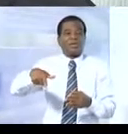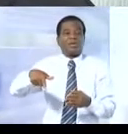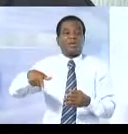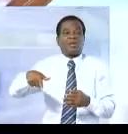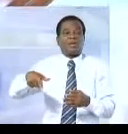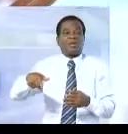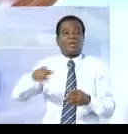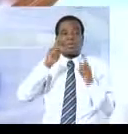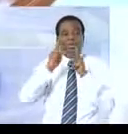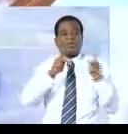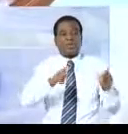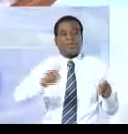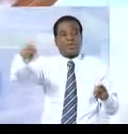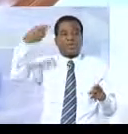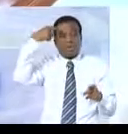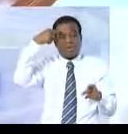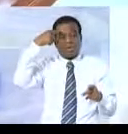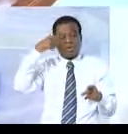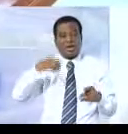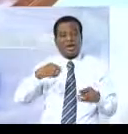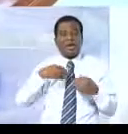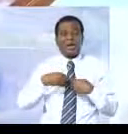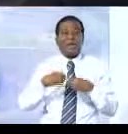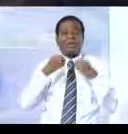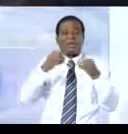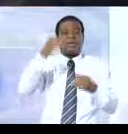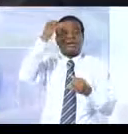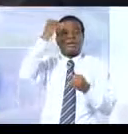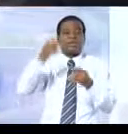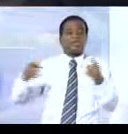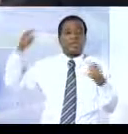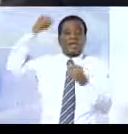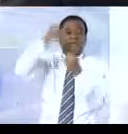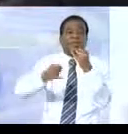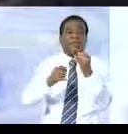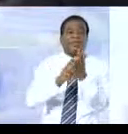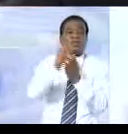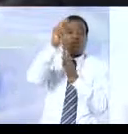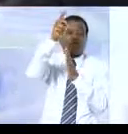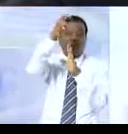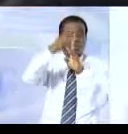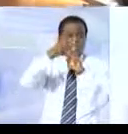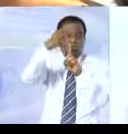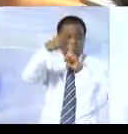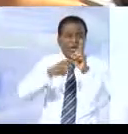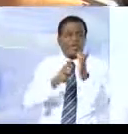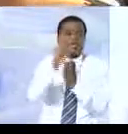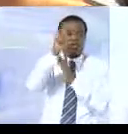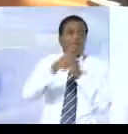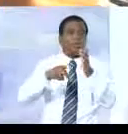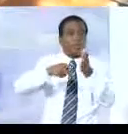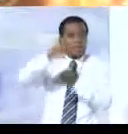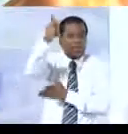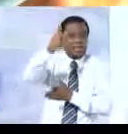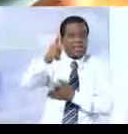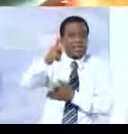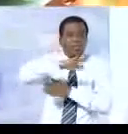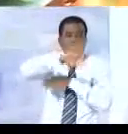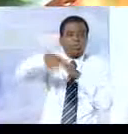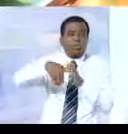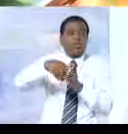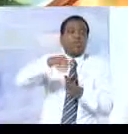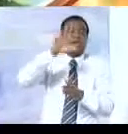gouvernement n'est pas complète. Le gouvernement a donc d'ici à la fin du mois de décembre pour payer l'intégralité des 50% restants